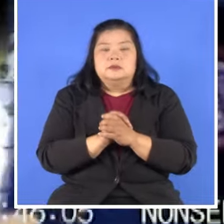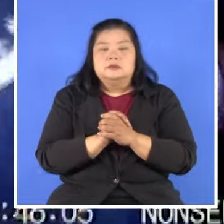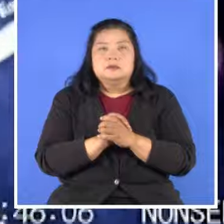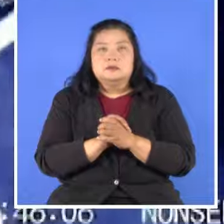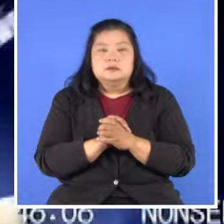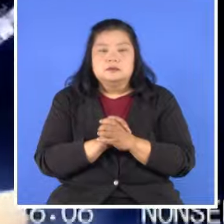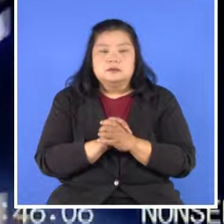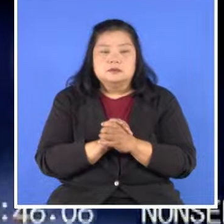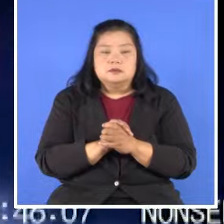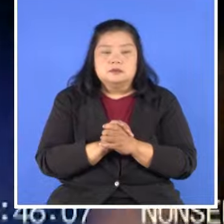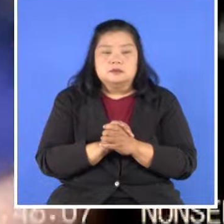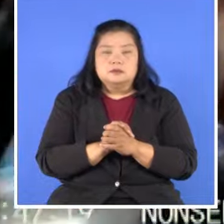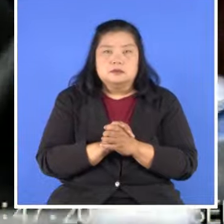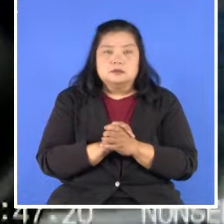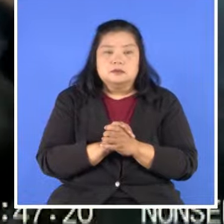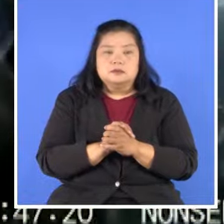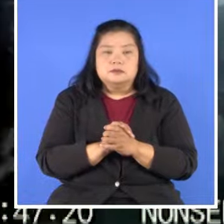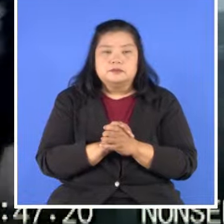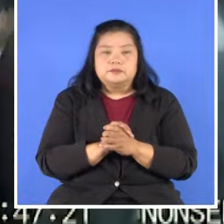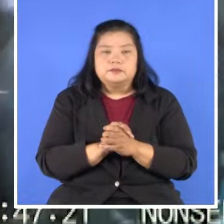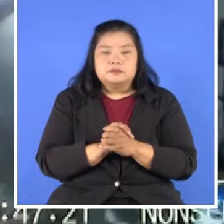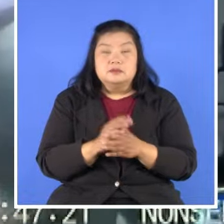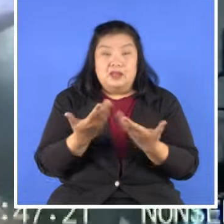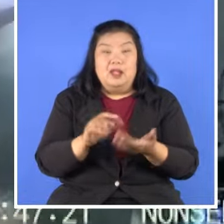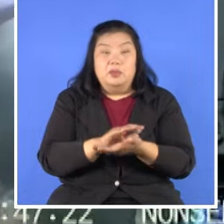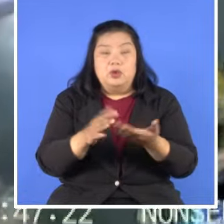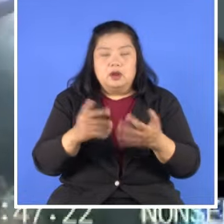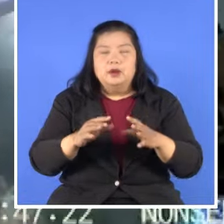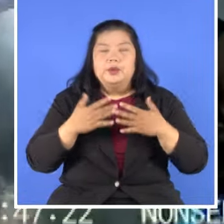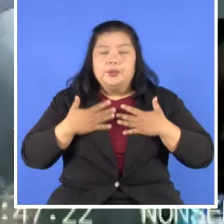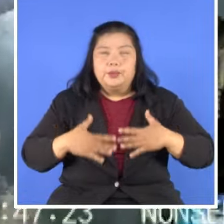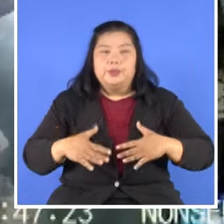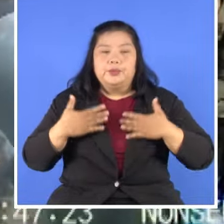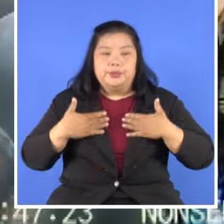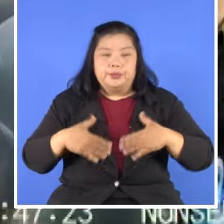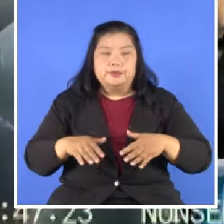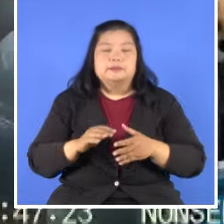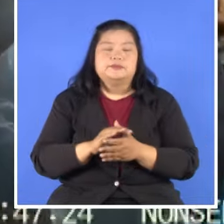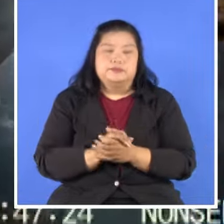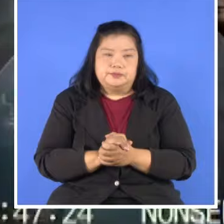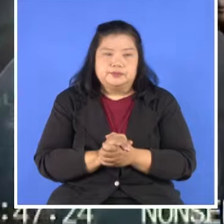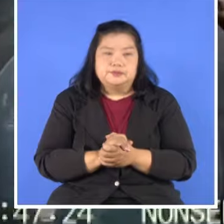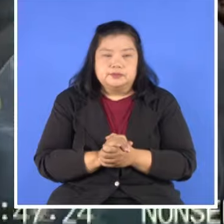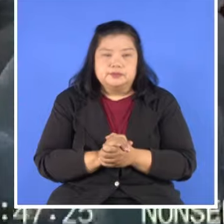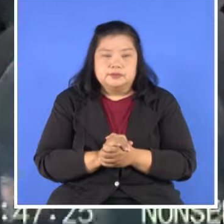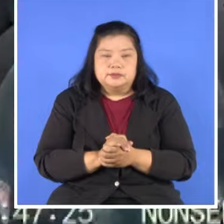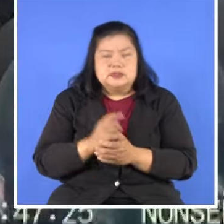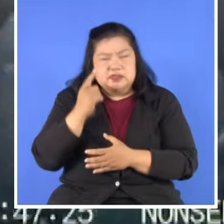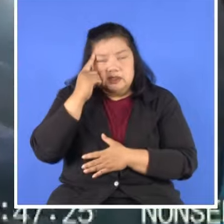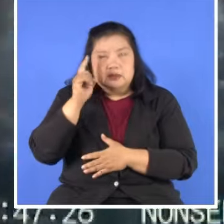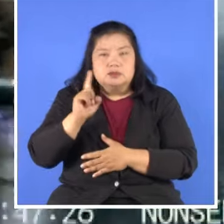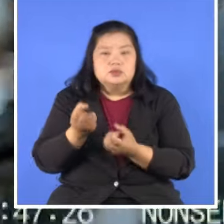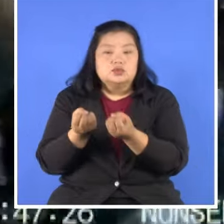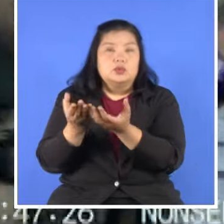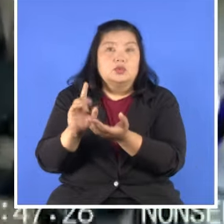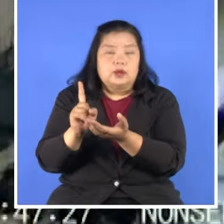ได้ตัวเสร็จก็สงบสติอารมณ์ลงพักสักครู่หนึ่งแล้วก็สถานที่ที่เหมาะที่สุดก็คือโรง